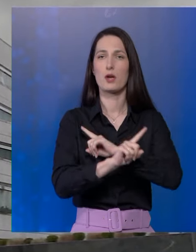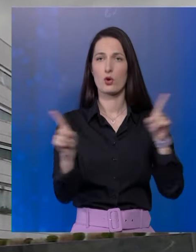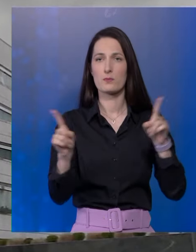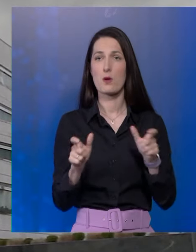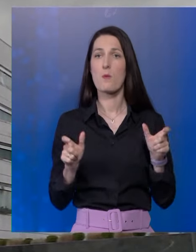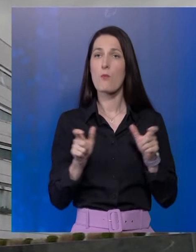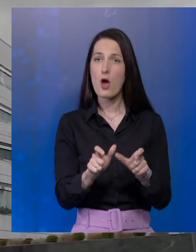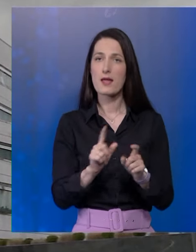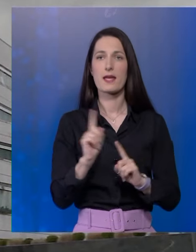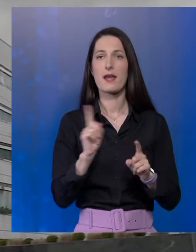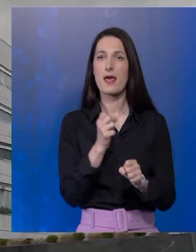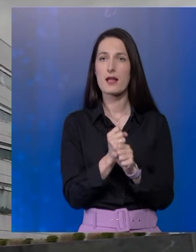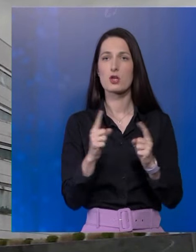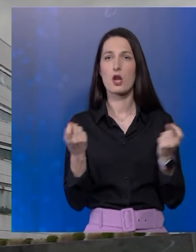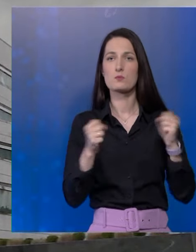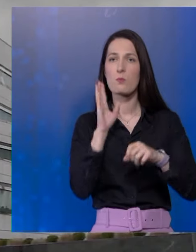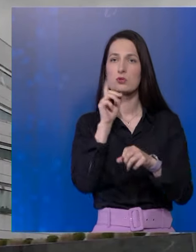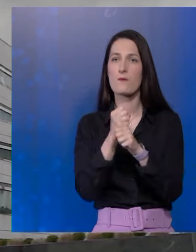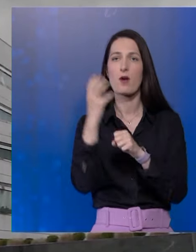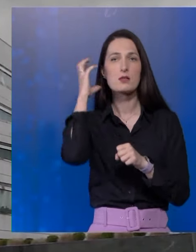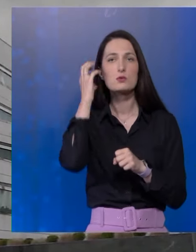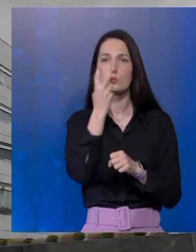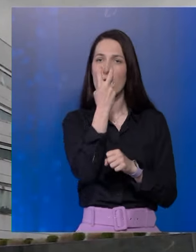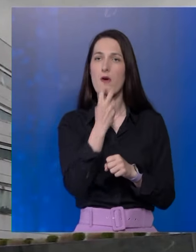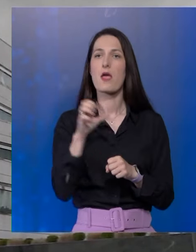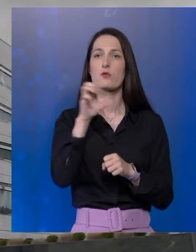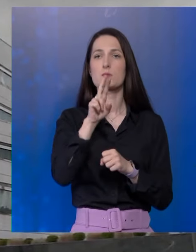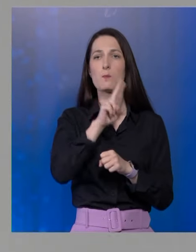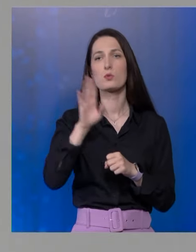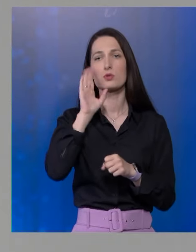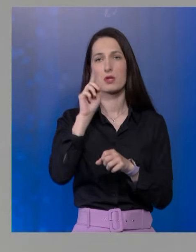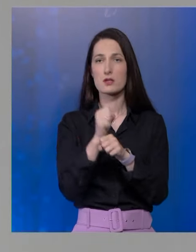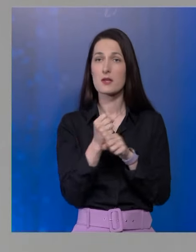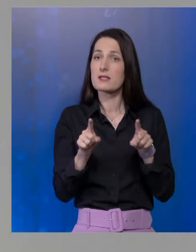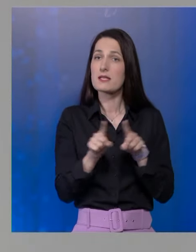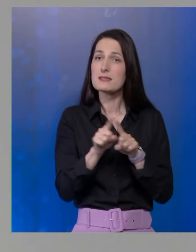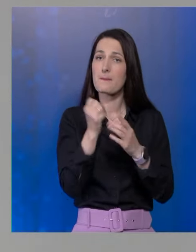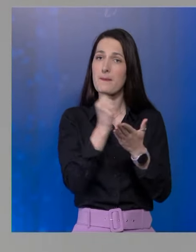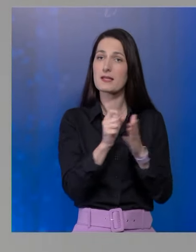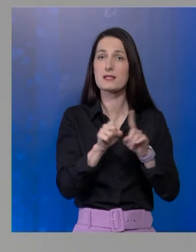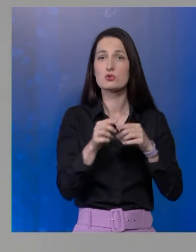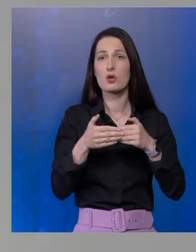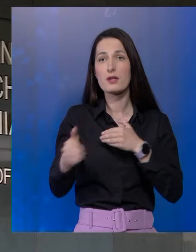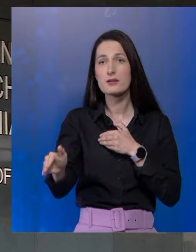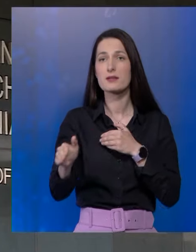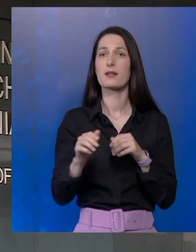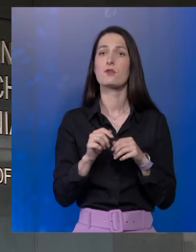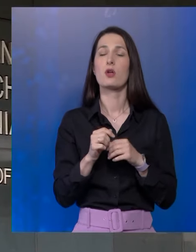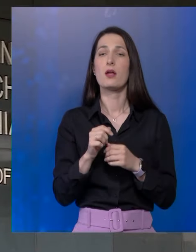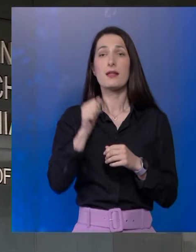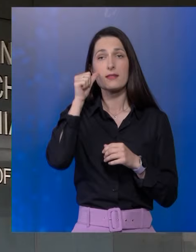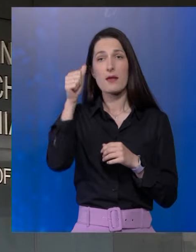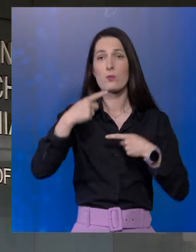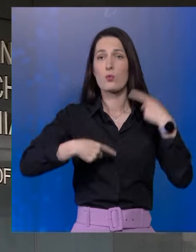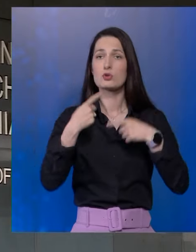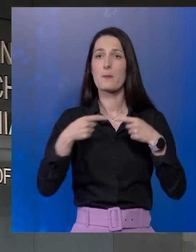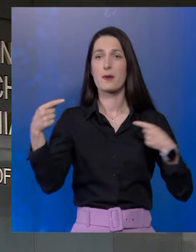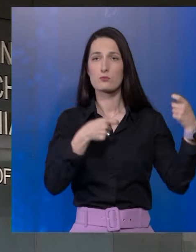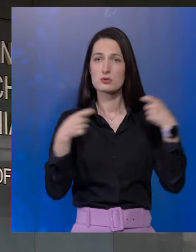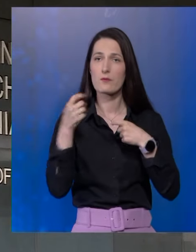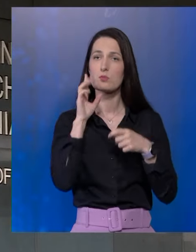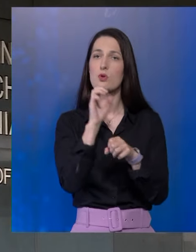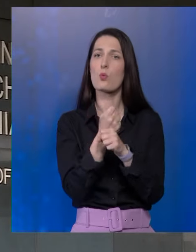Blokade, nerad, neozbiljnost BH vlasti usporava evropski put Bosne i Hercegovine. Ista meta, isto odstojanje. Dnevno-politička prepucavanja u